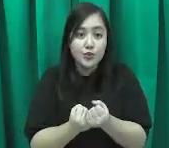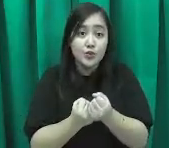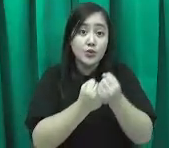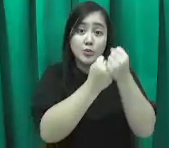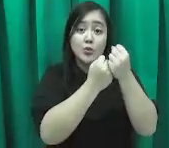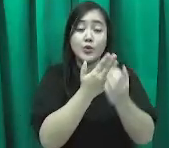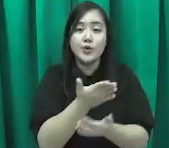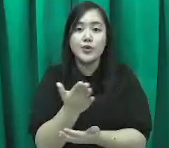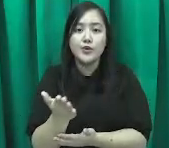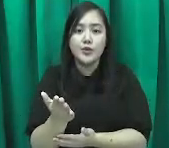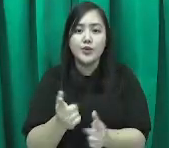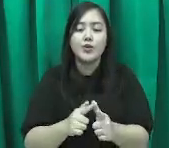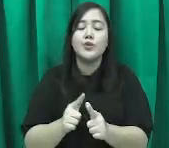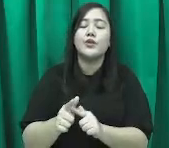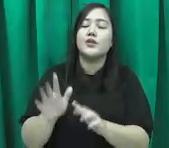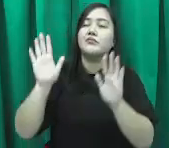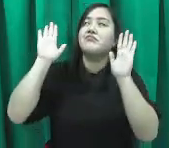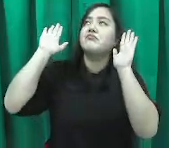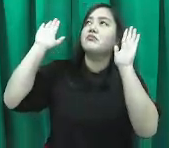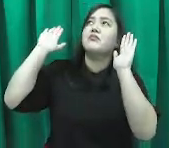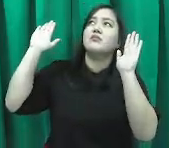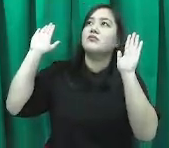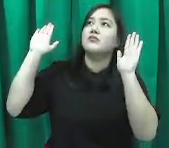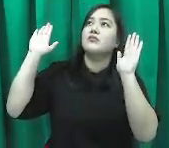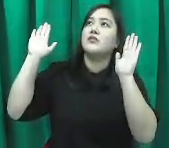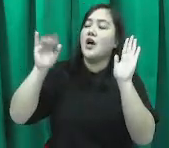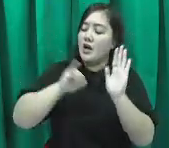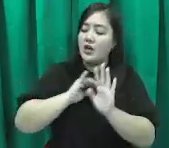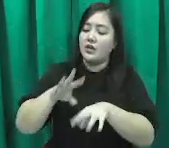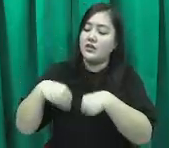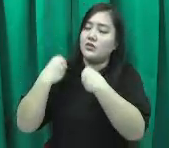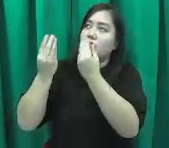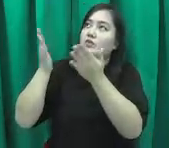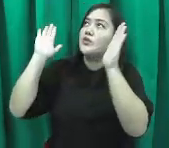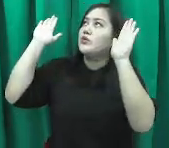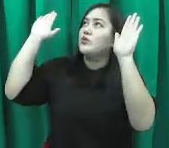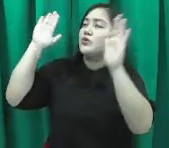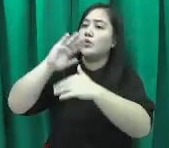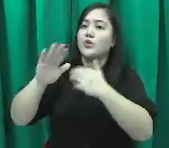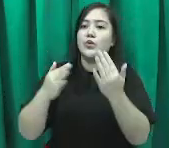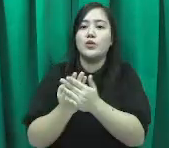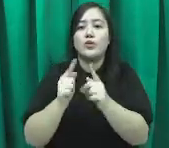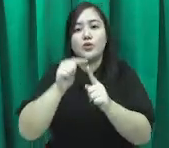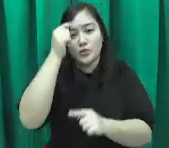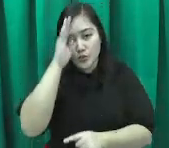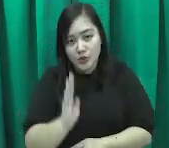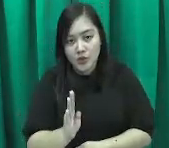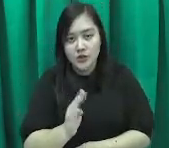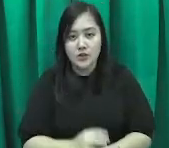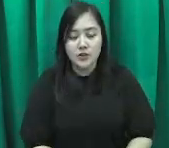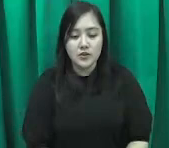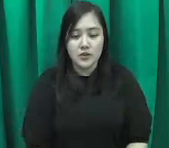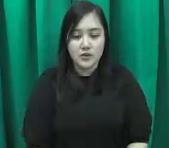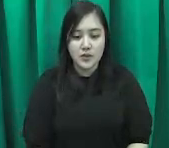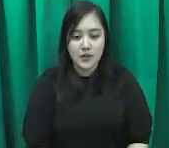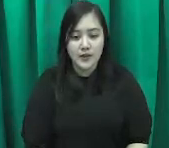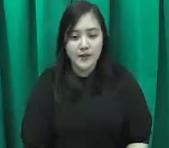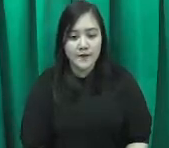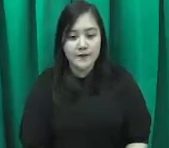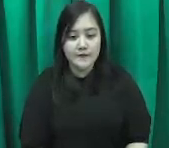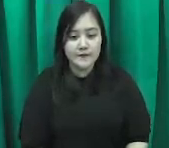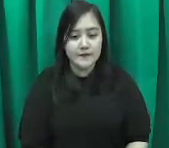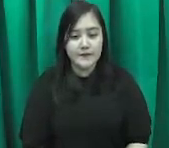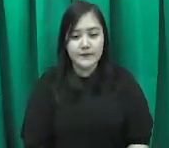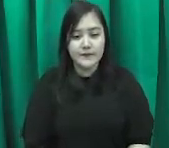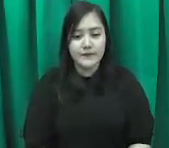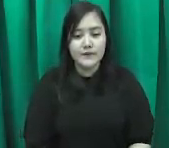mo, bahala ng Panginoon dyan. Basta pinag-pray ko na, binibigay ko na sa Panginoon yun. Yes. Yeah. Ganon tayo, yung pag talagang, yung, when